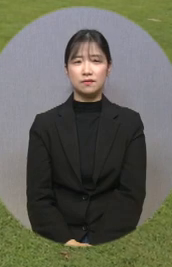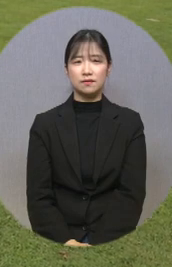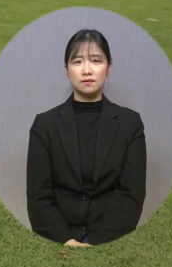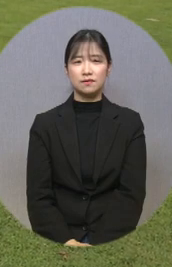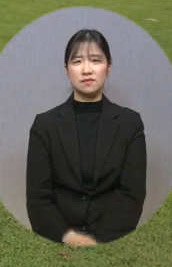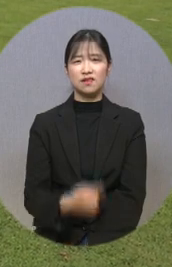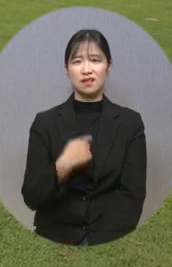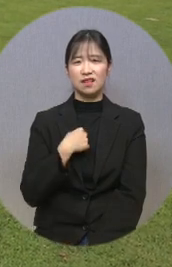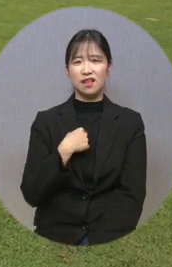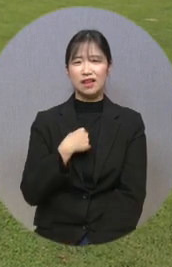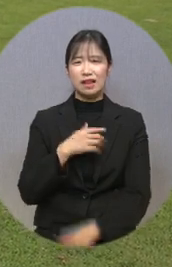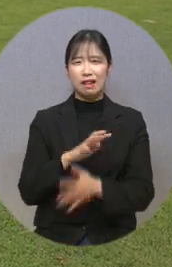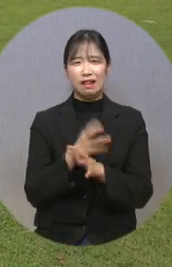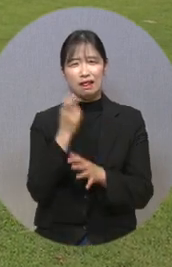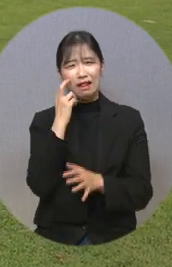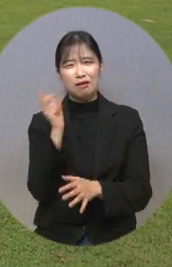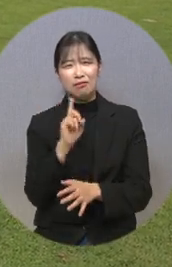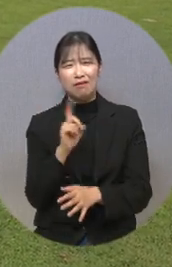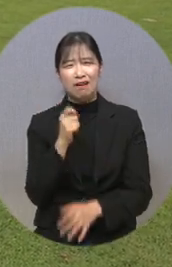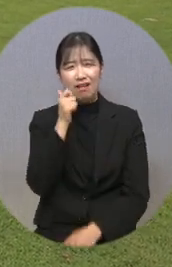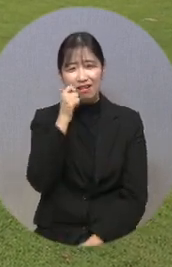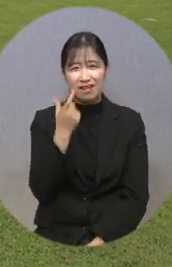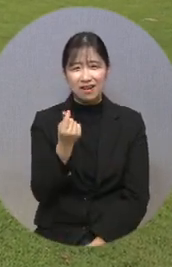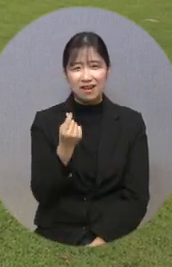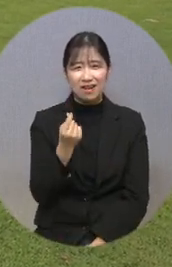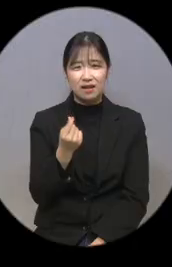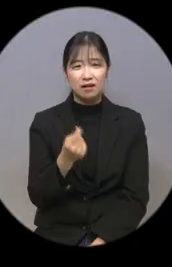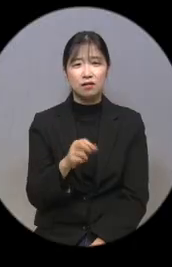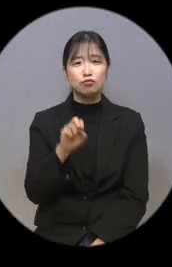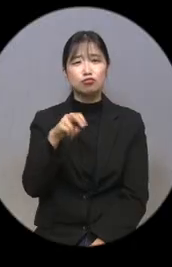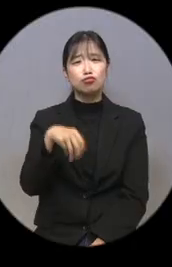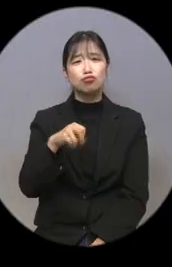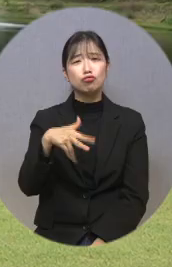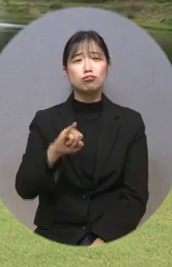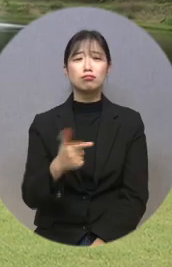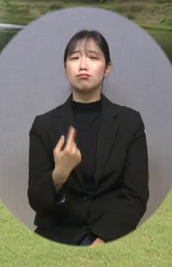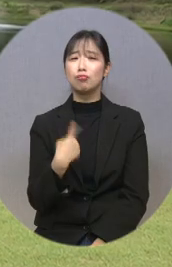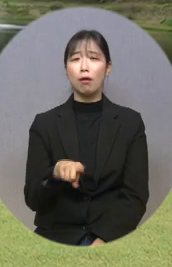이런 거 하면 안 되잖아. 이거 피페이 있는. 웅진 생크비 뭐야?